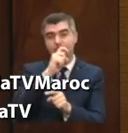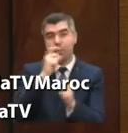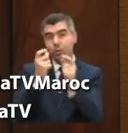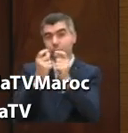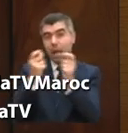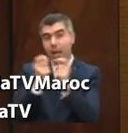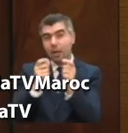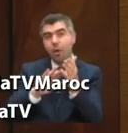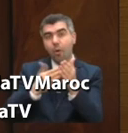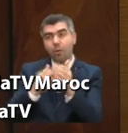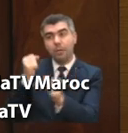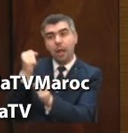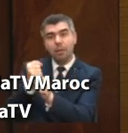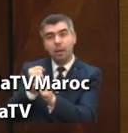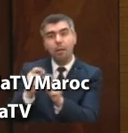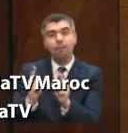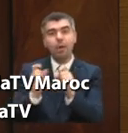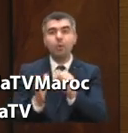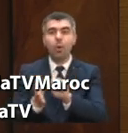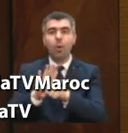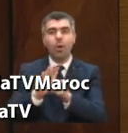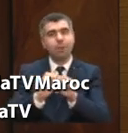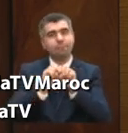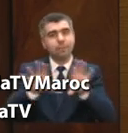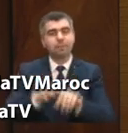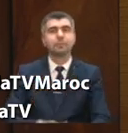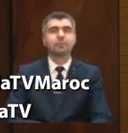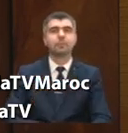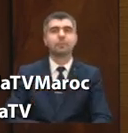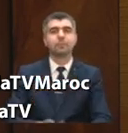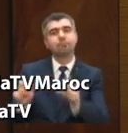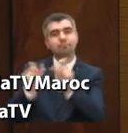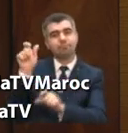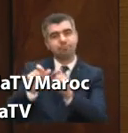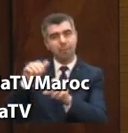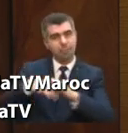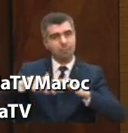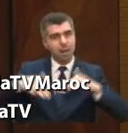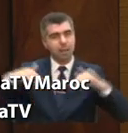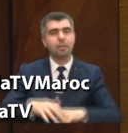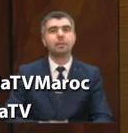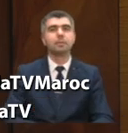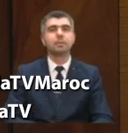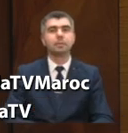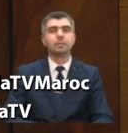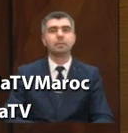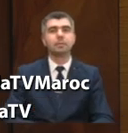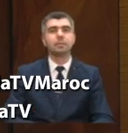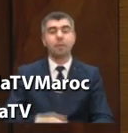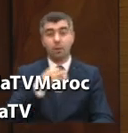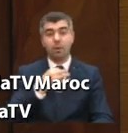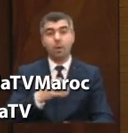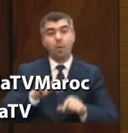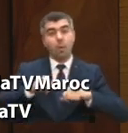الوطنية والشغيلة جراء تداعيات هذه الأزمة. سيدات السادة النواب المحترمون، لقد اتخذت وزارة